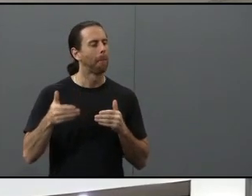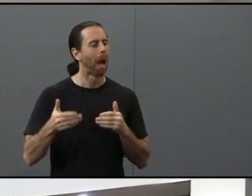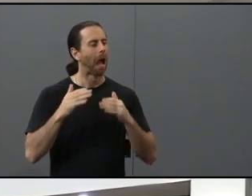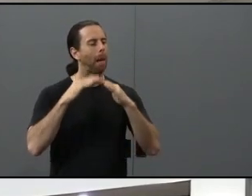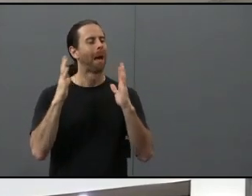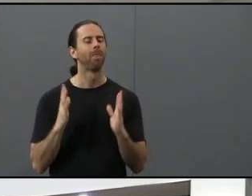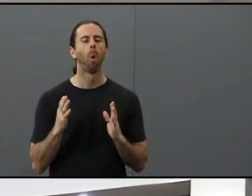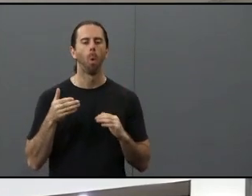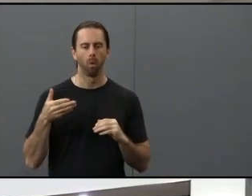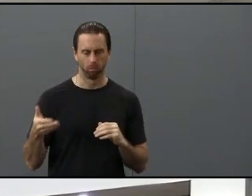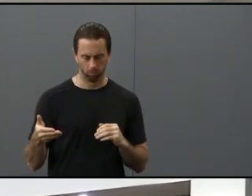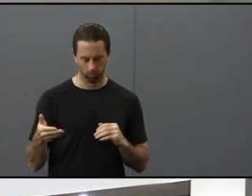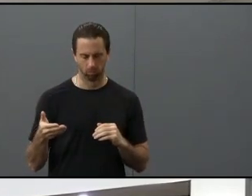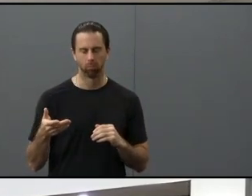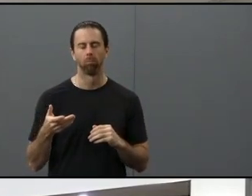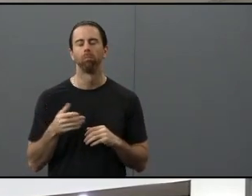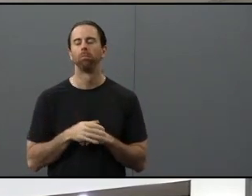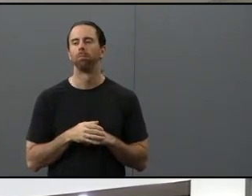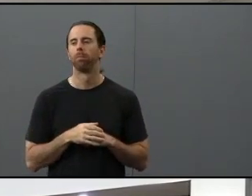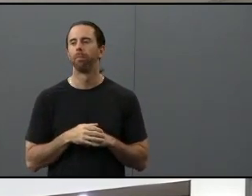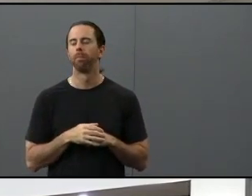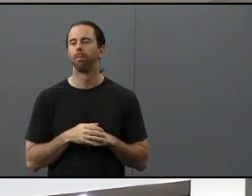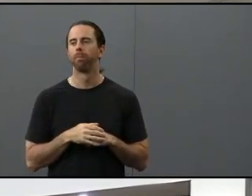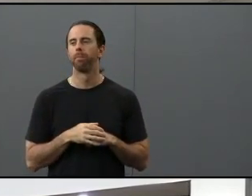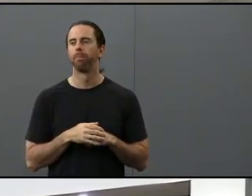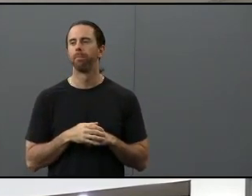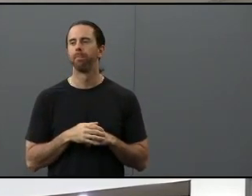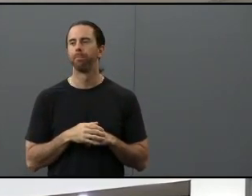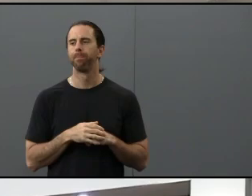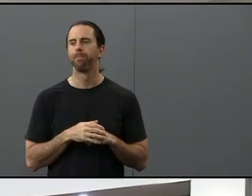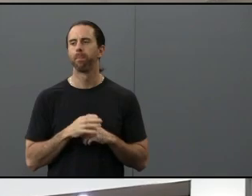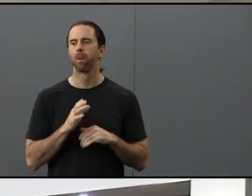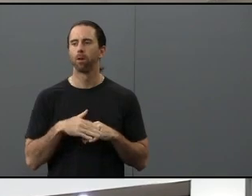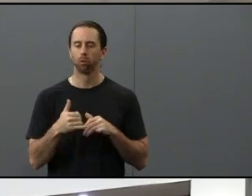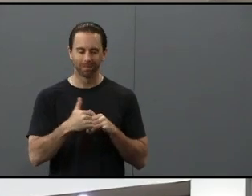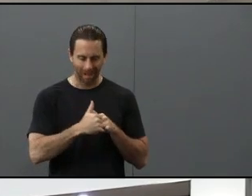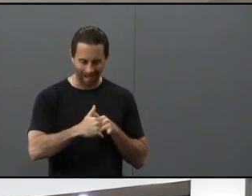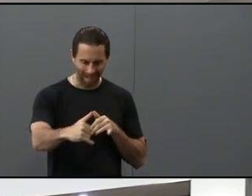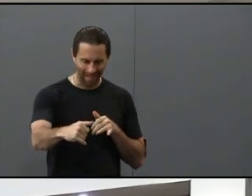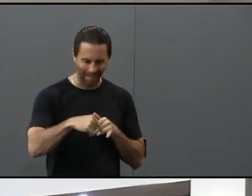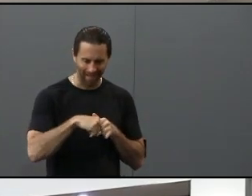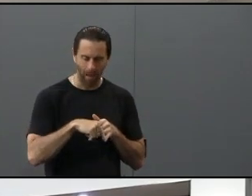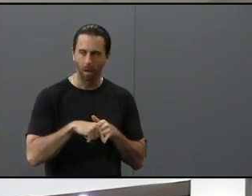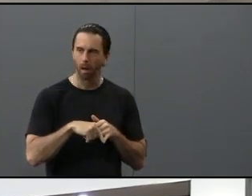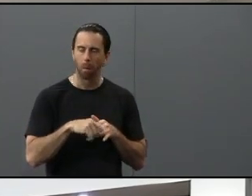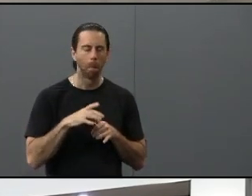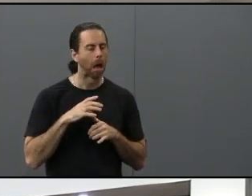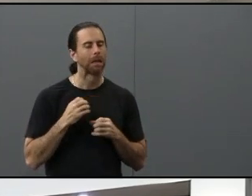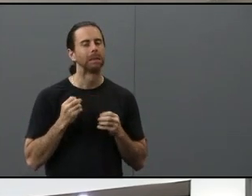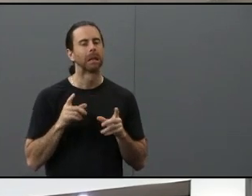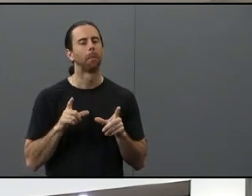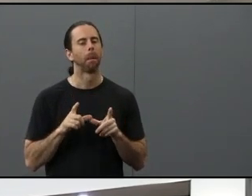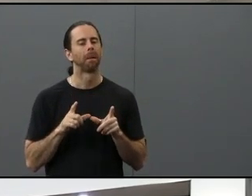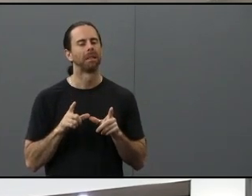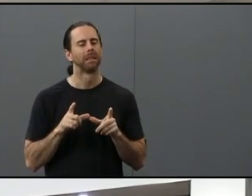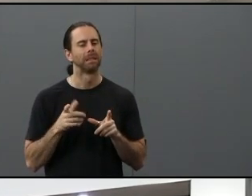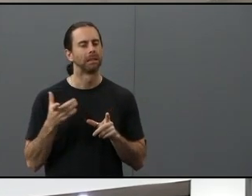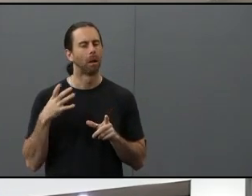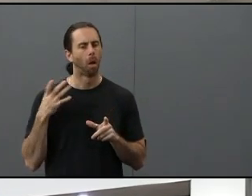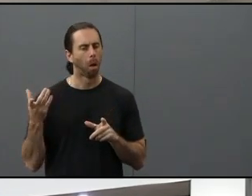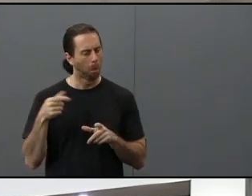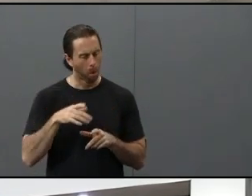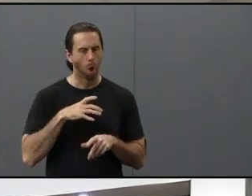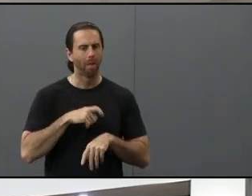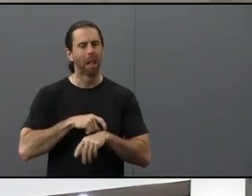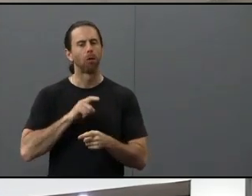distance permise prescrite pardon de la ligne de propriété et ce sans permis nous avions un délai jusqu'au